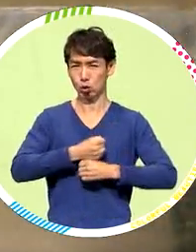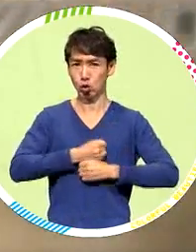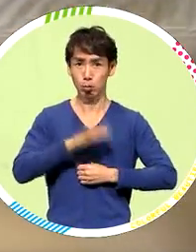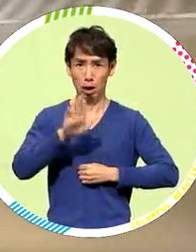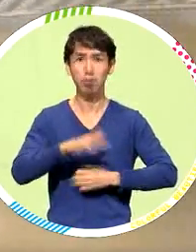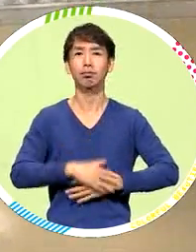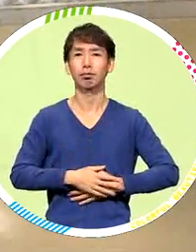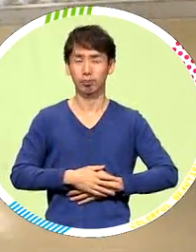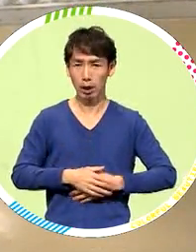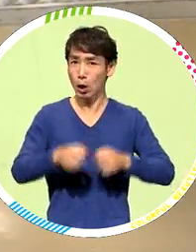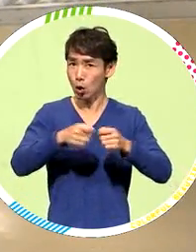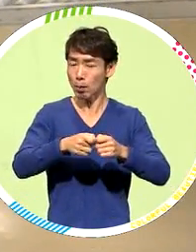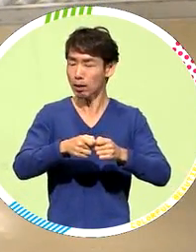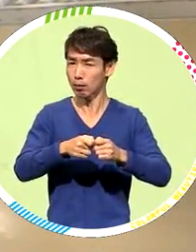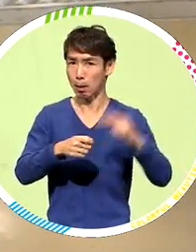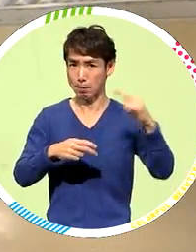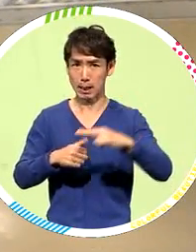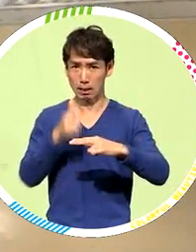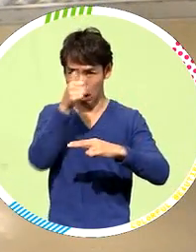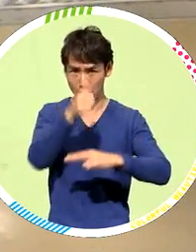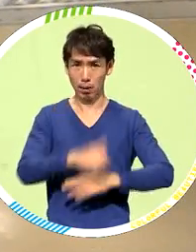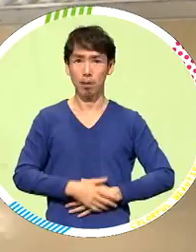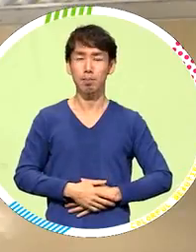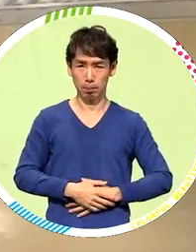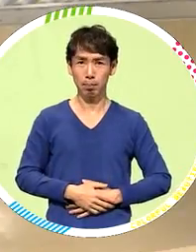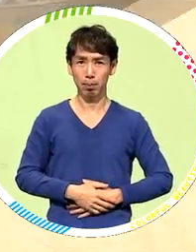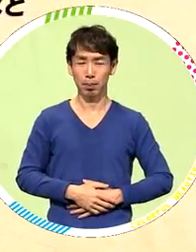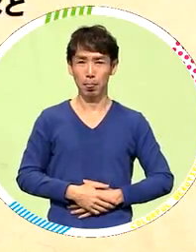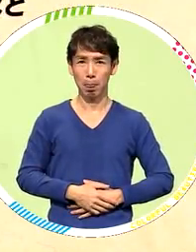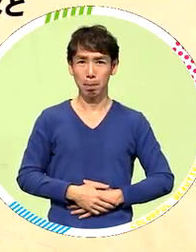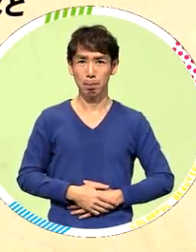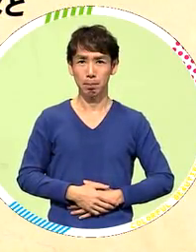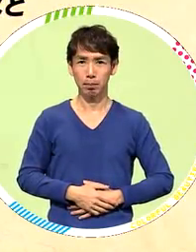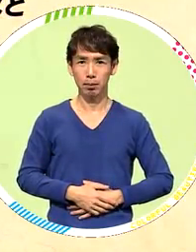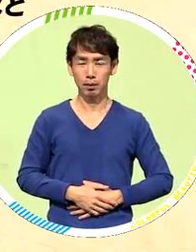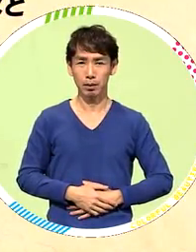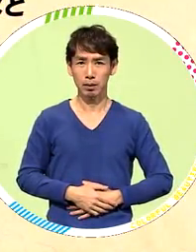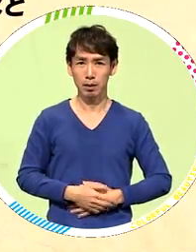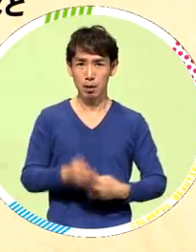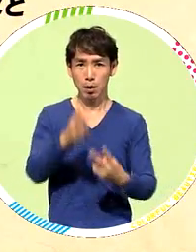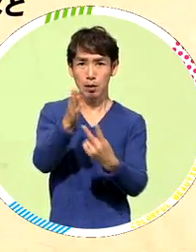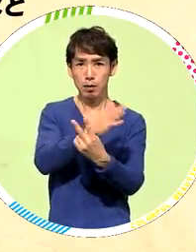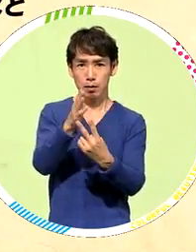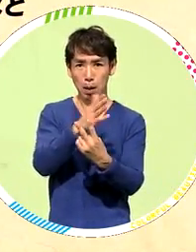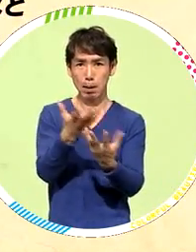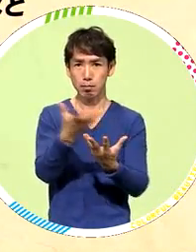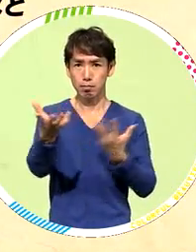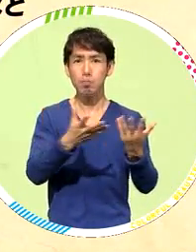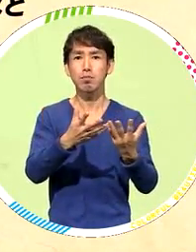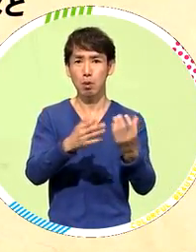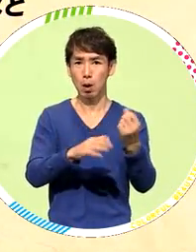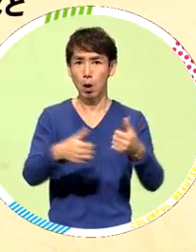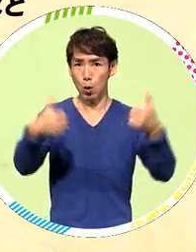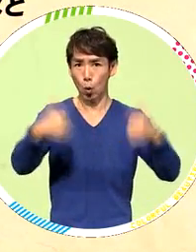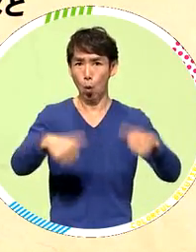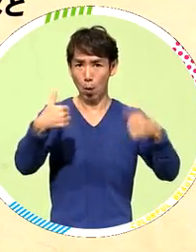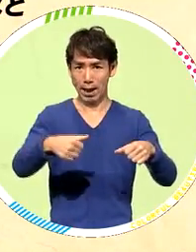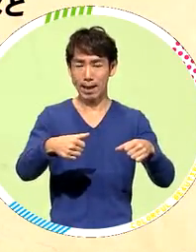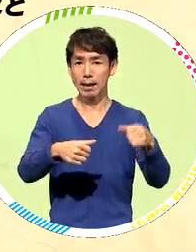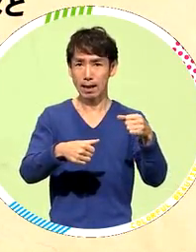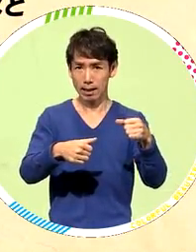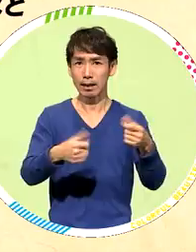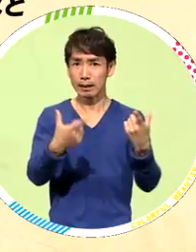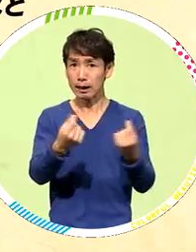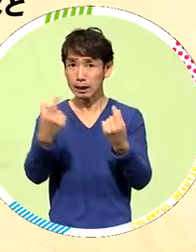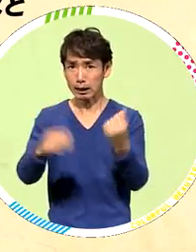ので詳細はお見せできないんです選別は公平で客観的に行うためきちんと基準が決め